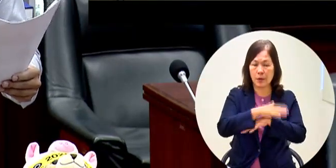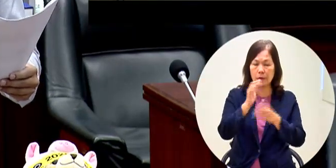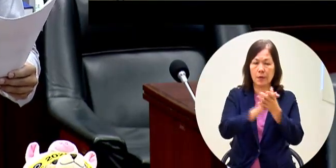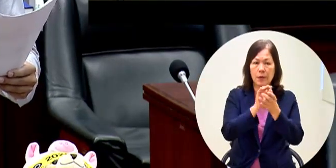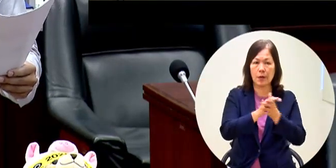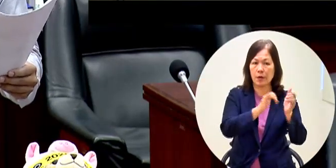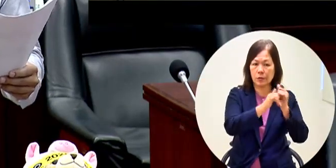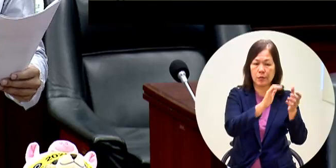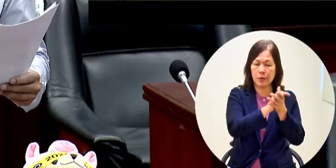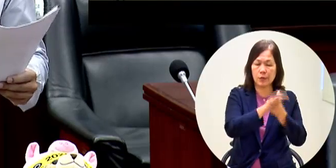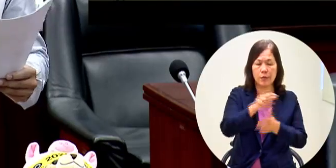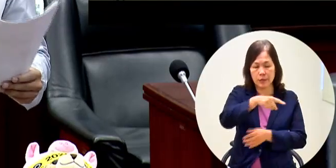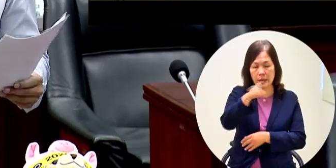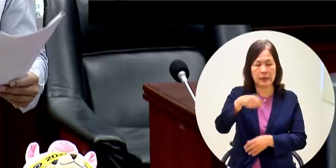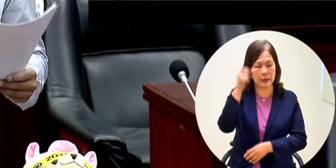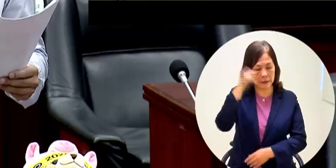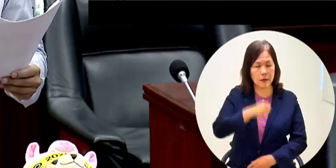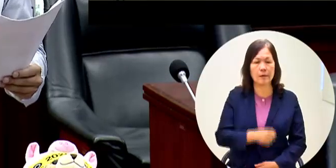打个招呼。